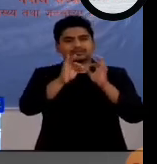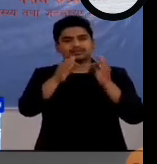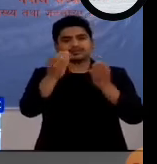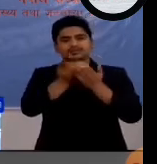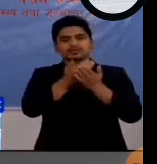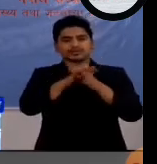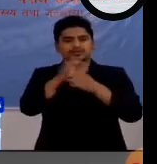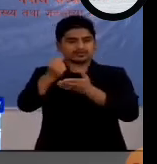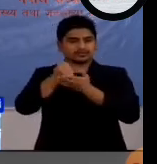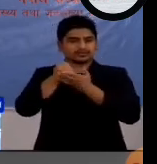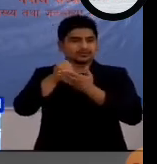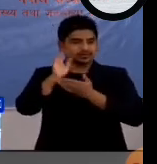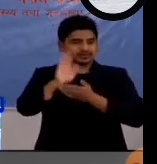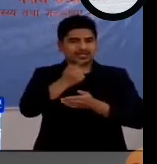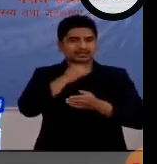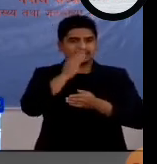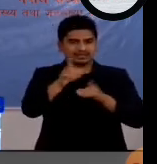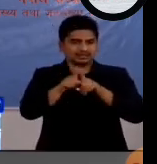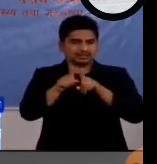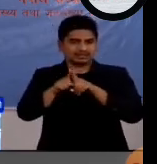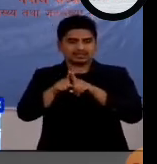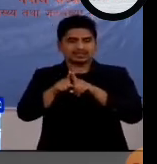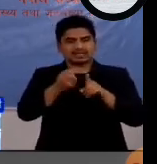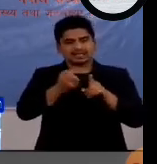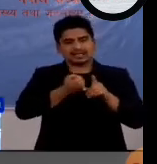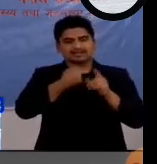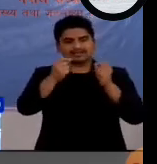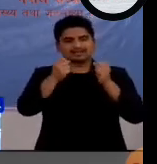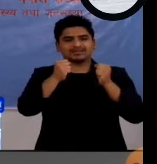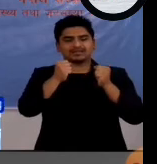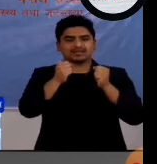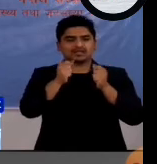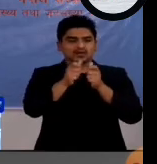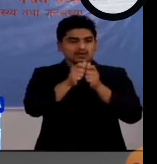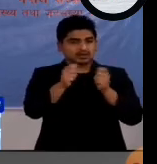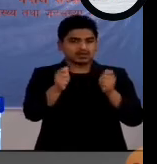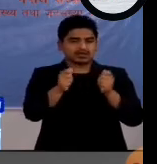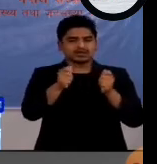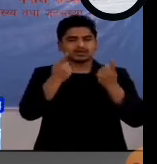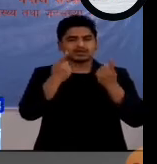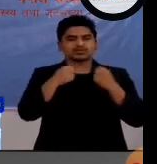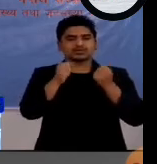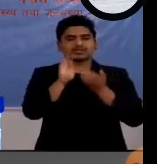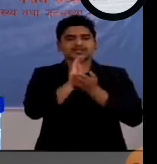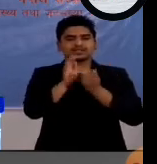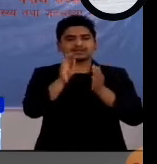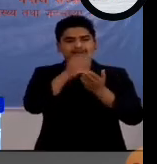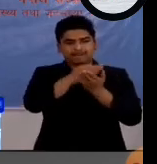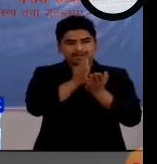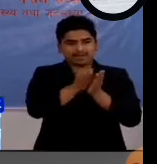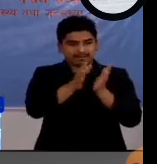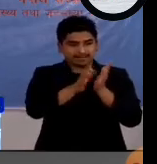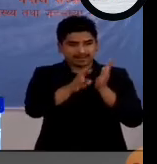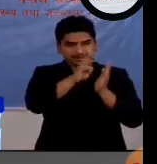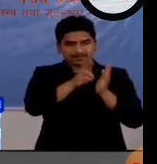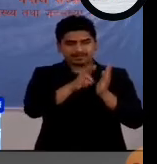संघ संस्थाहरूले र हामीले पनि आफ्नो बलबुताले भ्याएसम्म स्वास्थ्य सेवा विभाग मार्फत